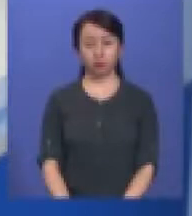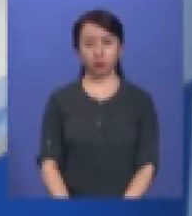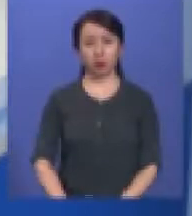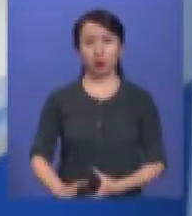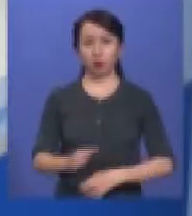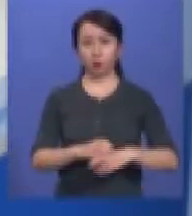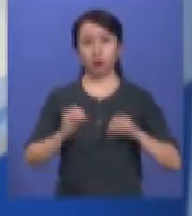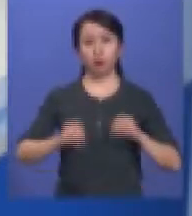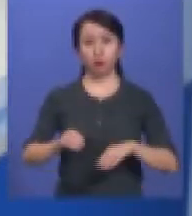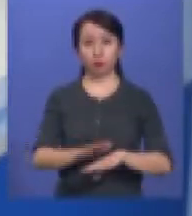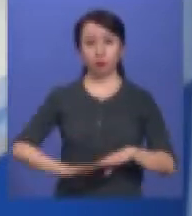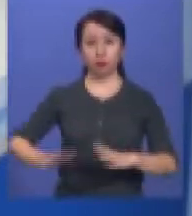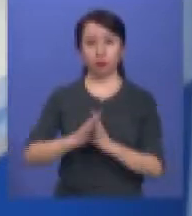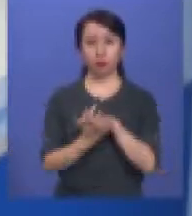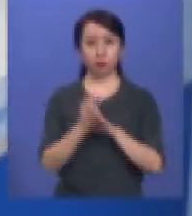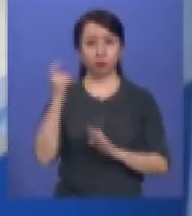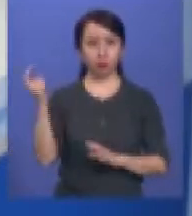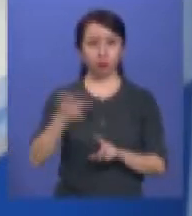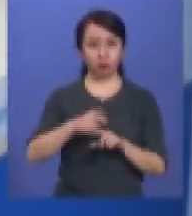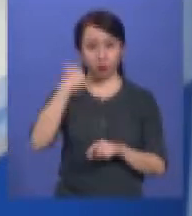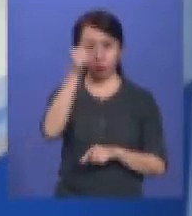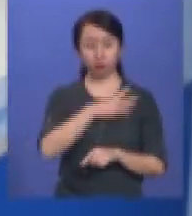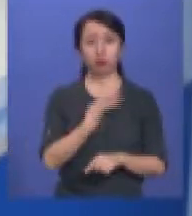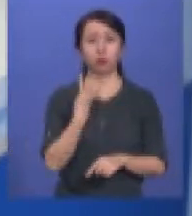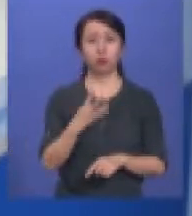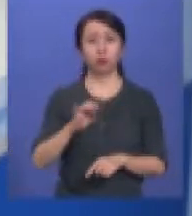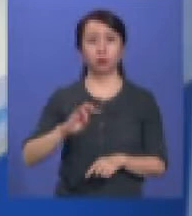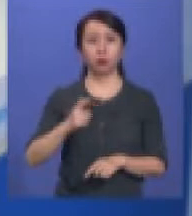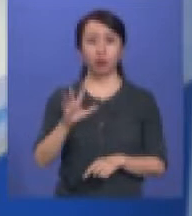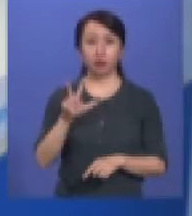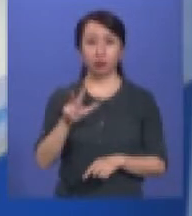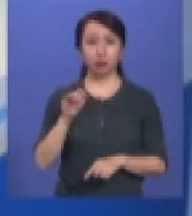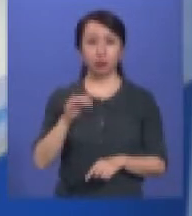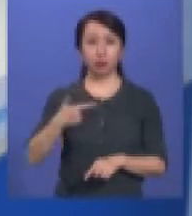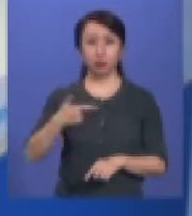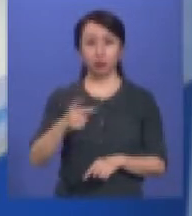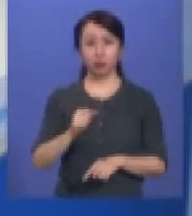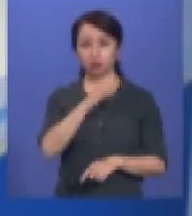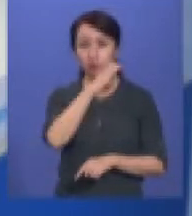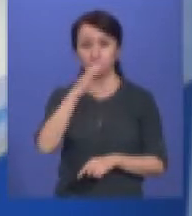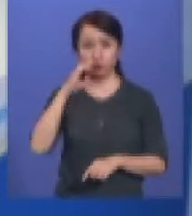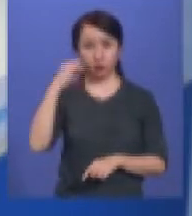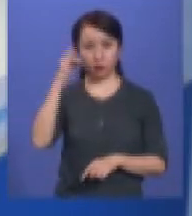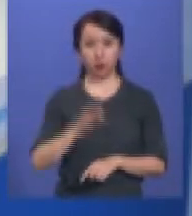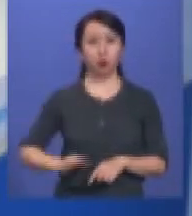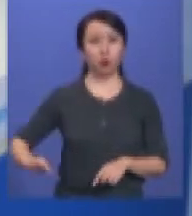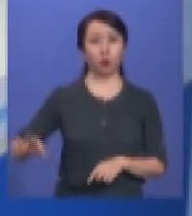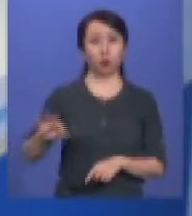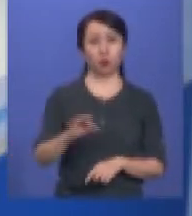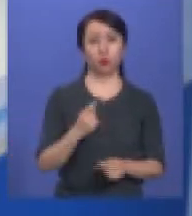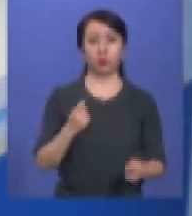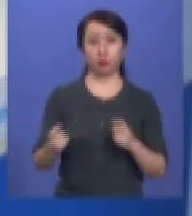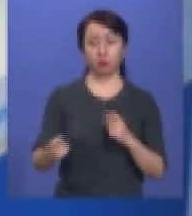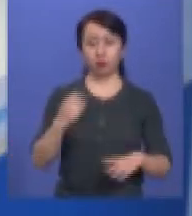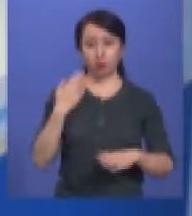Общая посевная площадь сельскохозяйственных культур в этом году составила 4 миллиона 300 тысяч гектаров. В Северо-Казахстанской области уборку